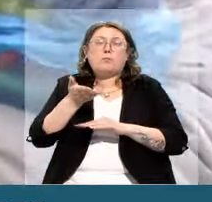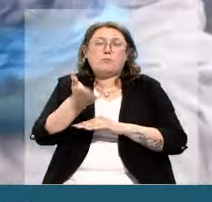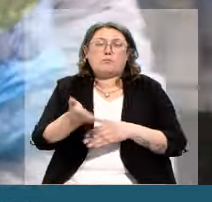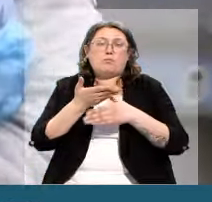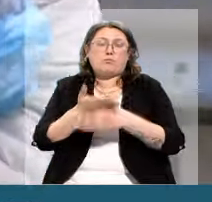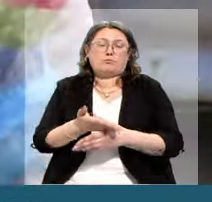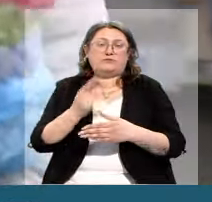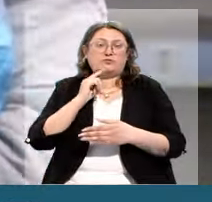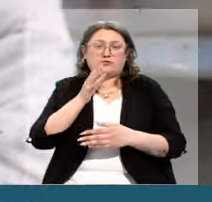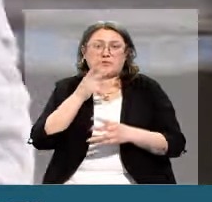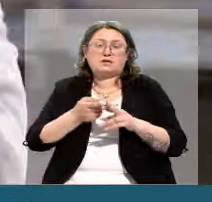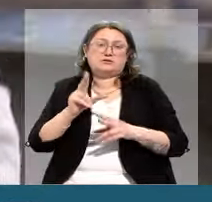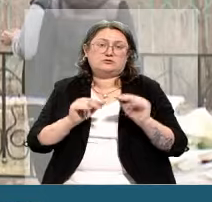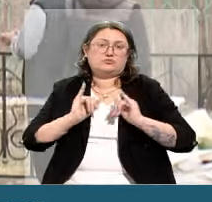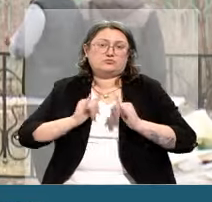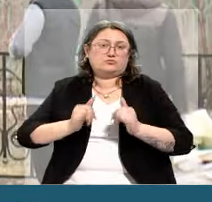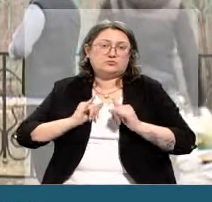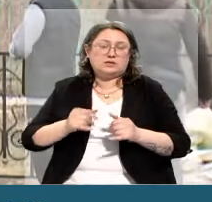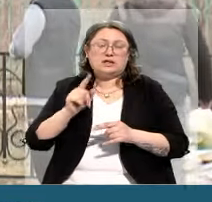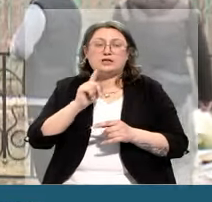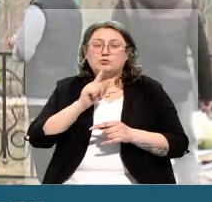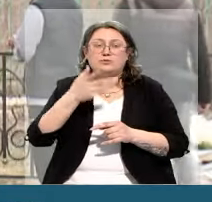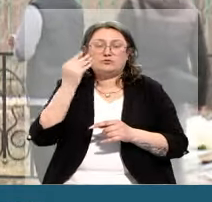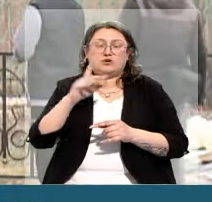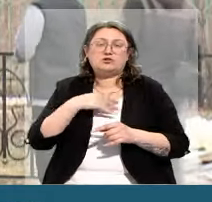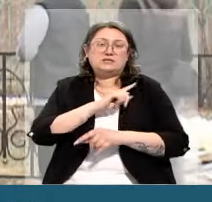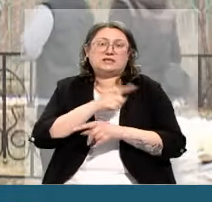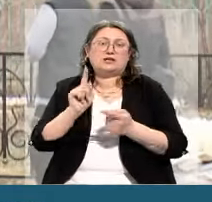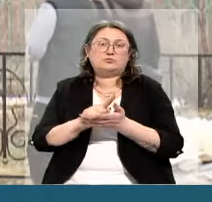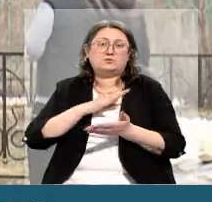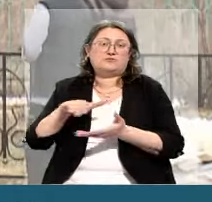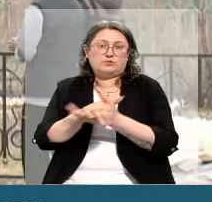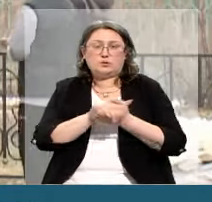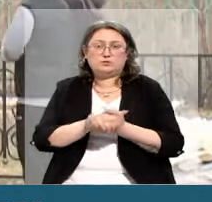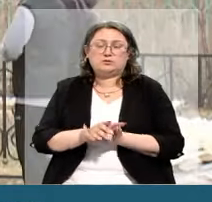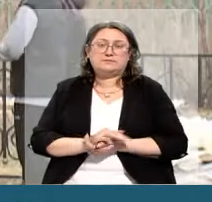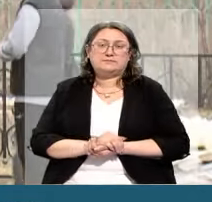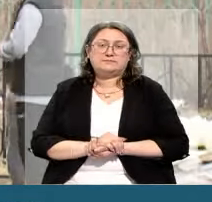белгісі. Күшіміздің тек бірлікте екенін естен шығармайық. Айдын Шайкенов, Дияр Ахметшин, Қостанай телеарнасы.